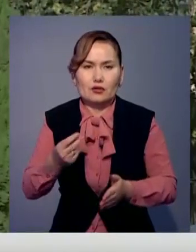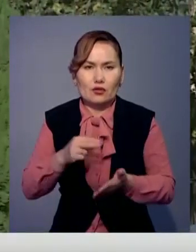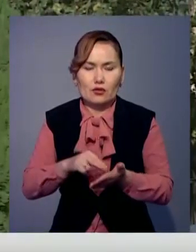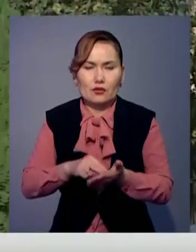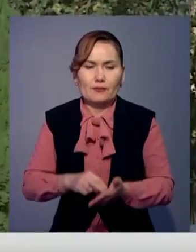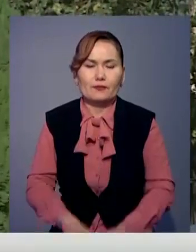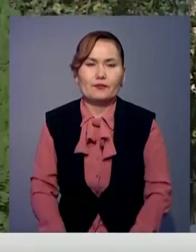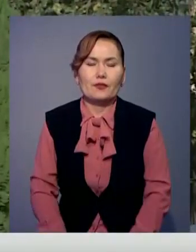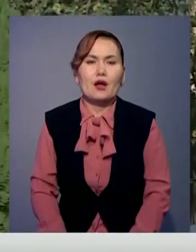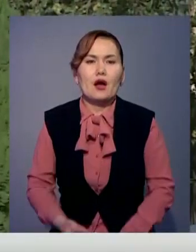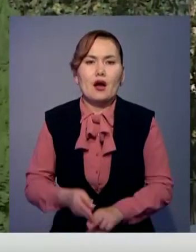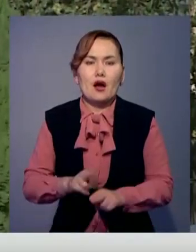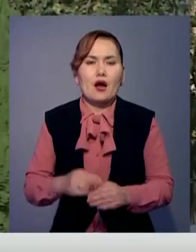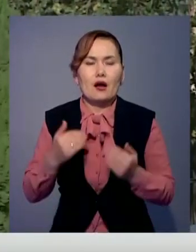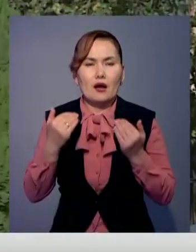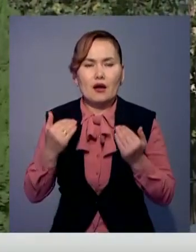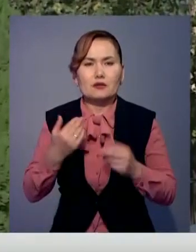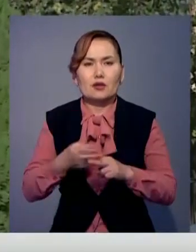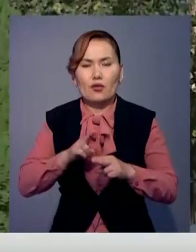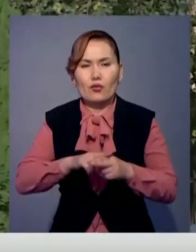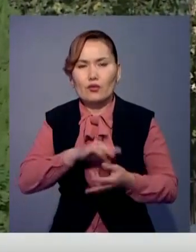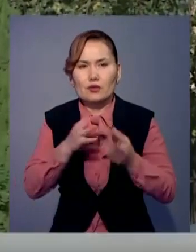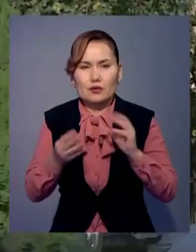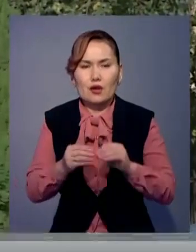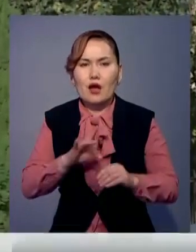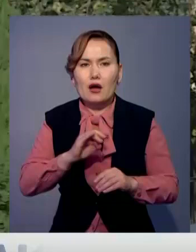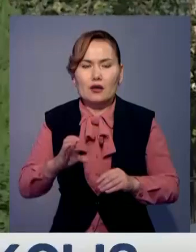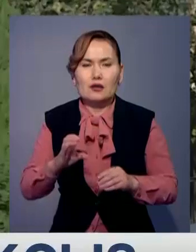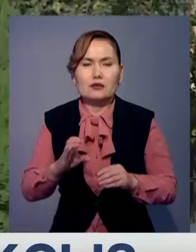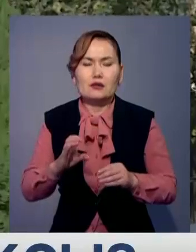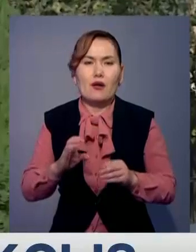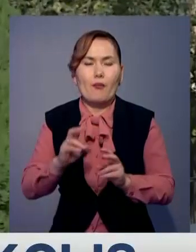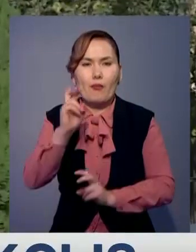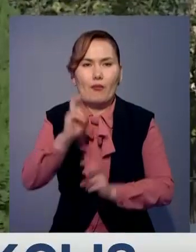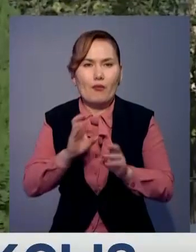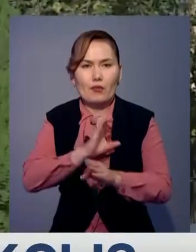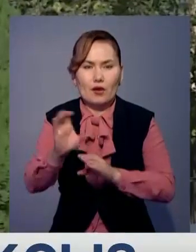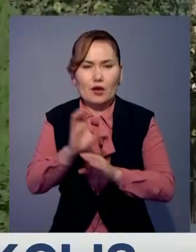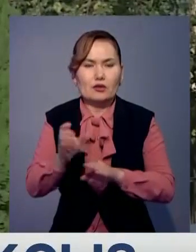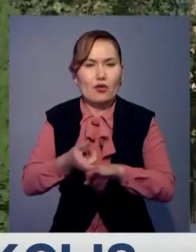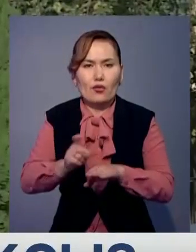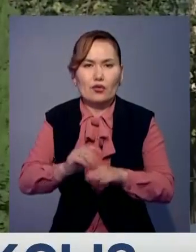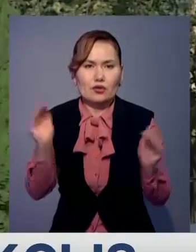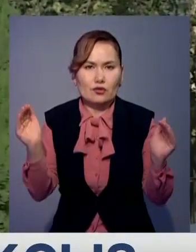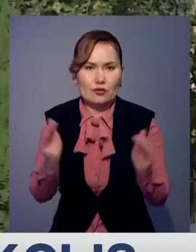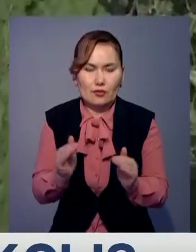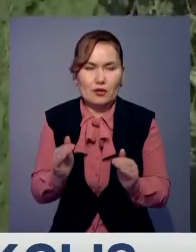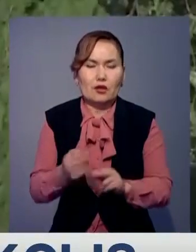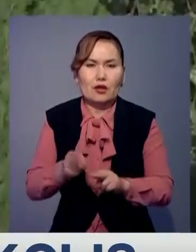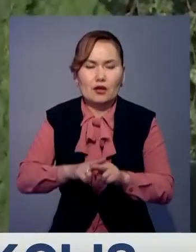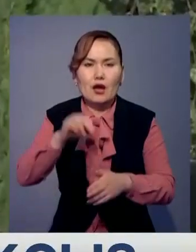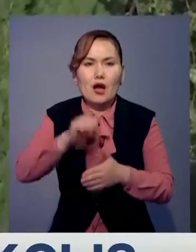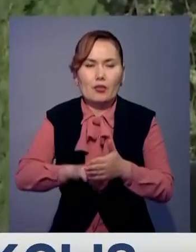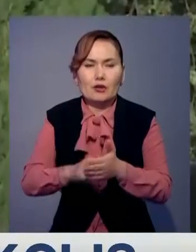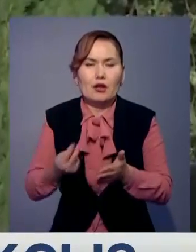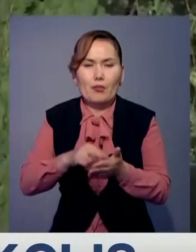күрішті өндіруші де болып саналатын Өзбекстан елі бұл күріштің өндіріс көлемі төмендеген жөнінде ақпарат келді бізге. Бірақ